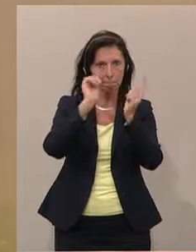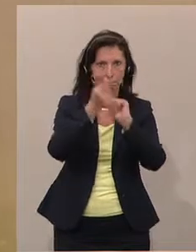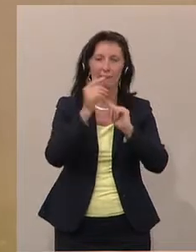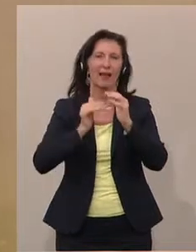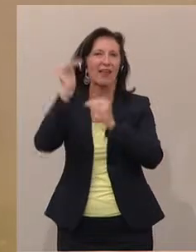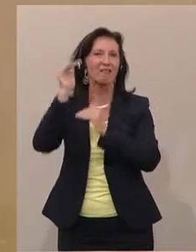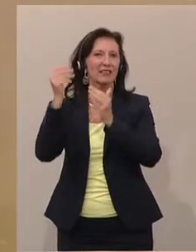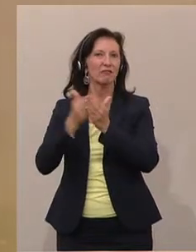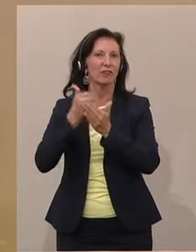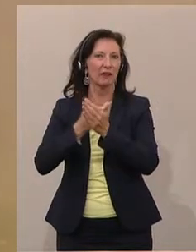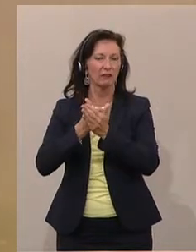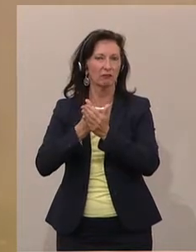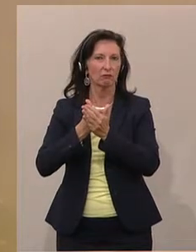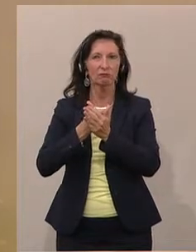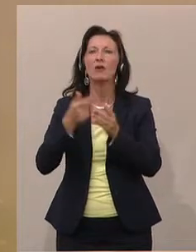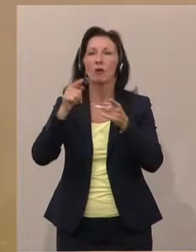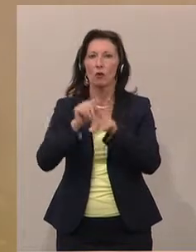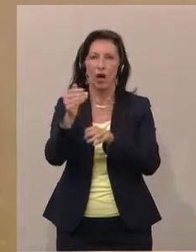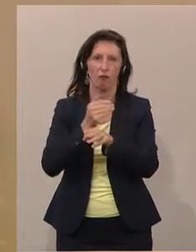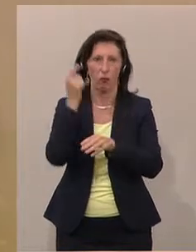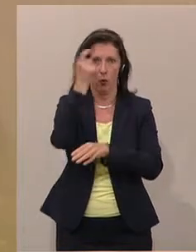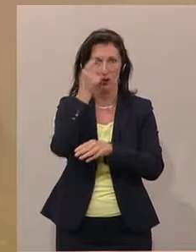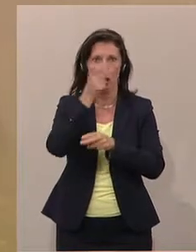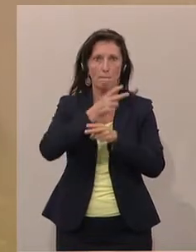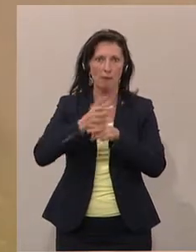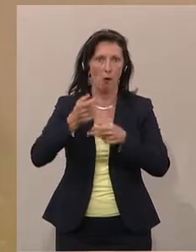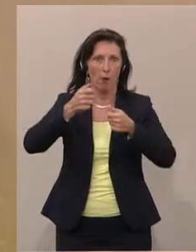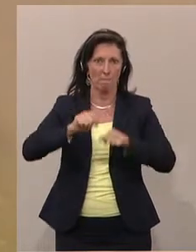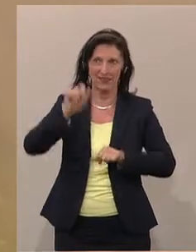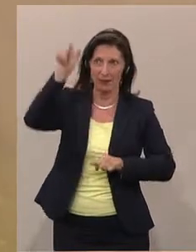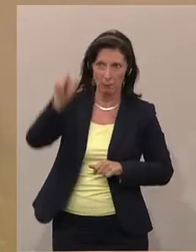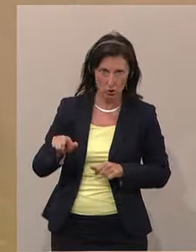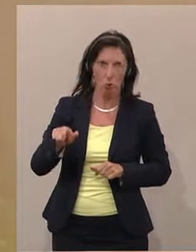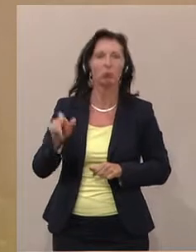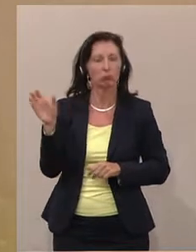Erwachsenenvertreter, beziehungsweise dass auch ein Vorsorgebevollmächtigter